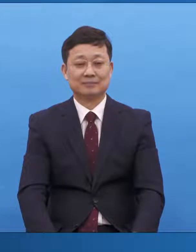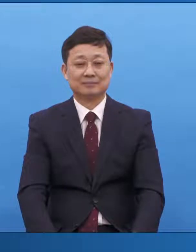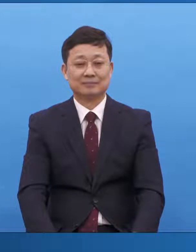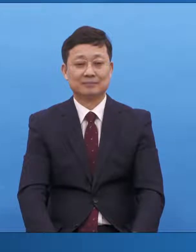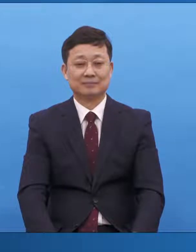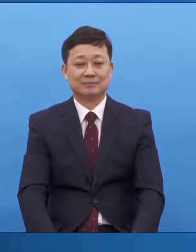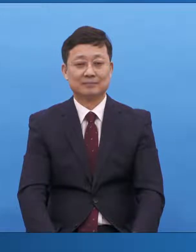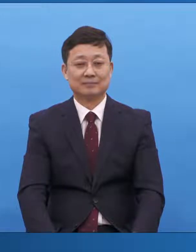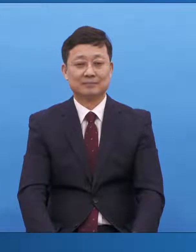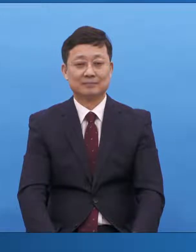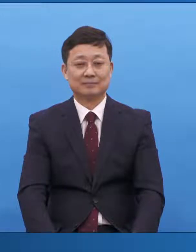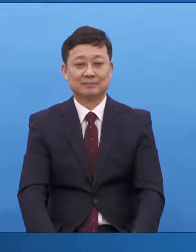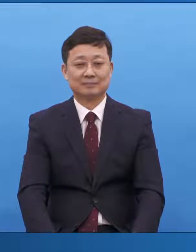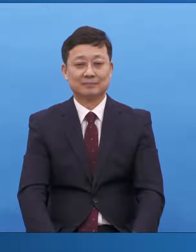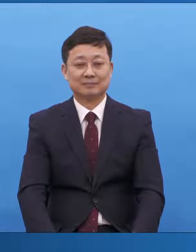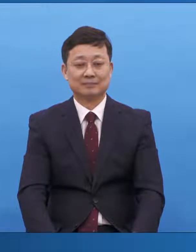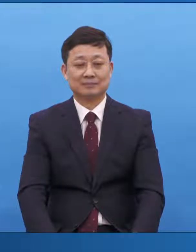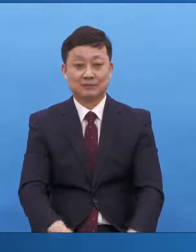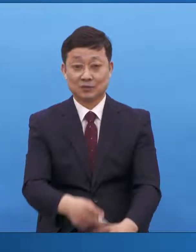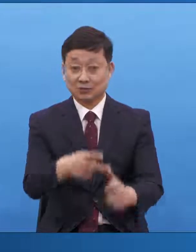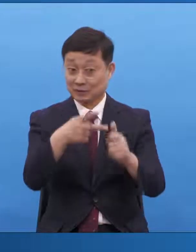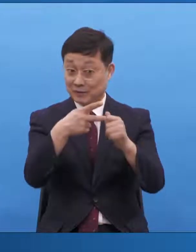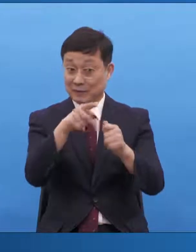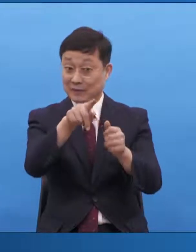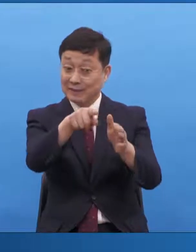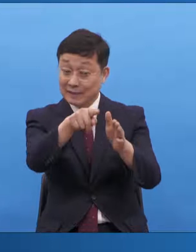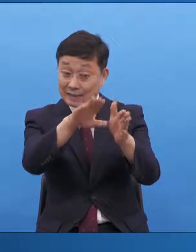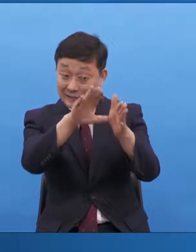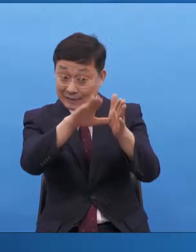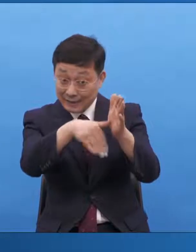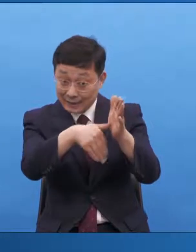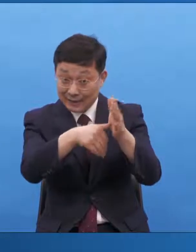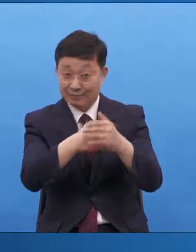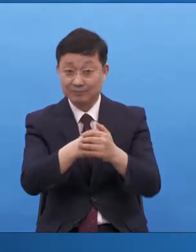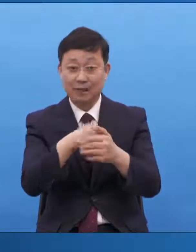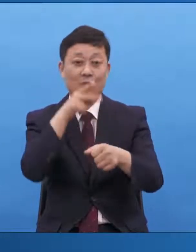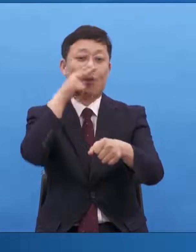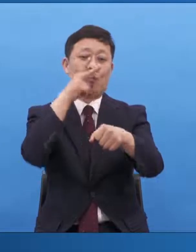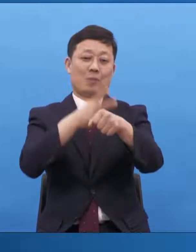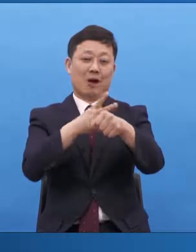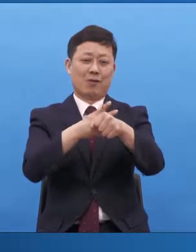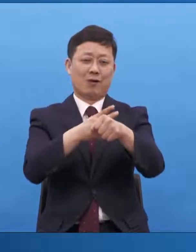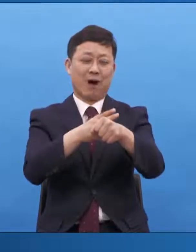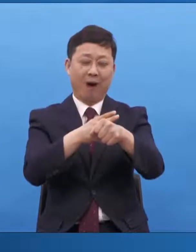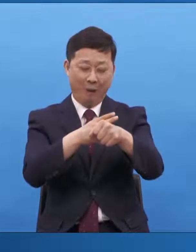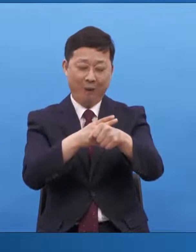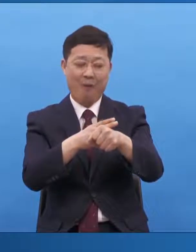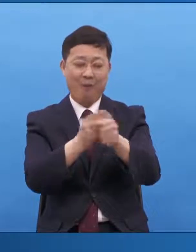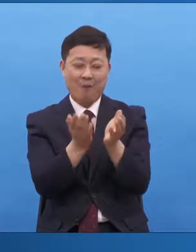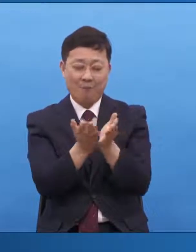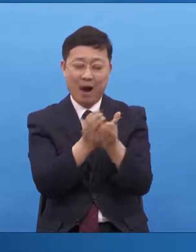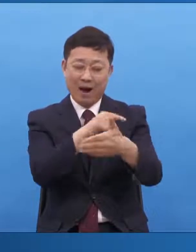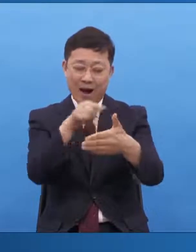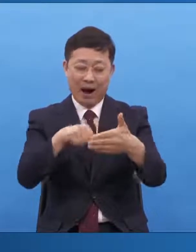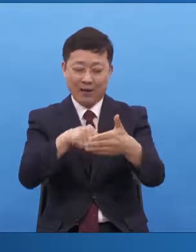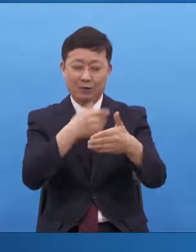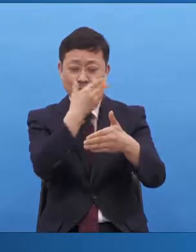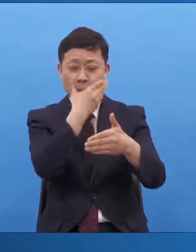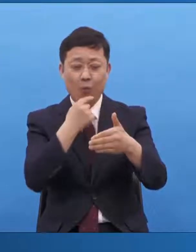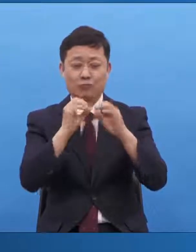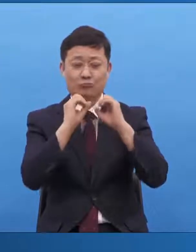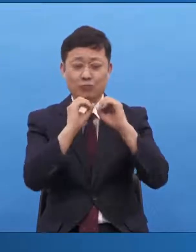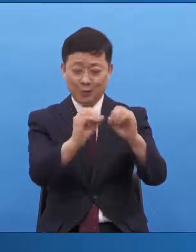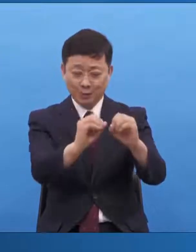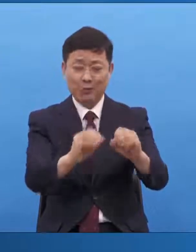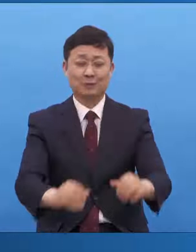이때 바울의 놀라운 전도가 나옵니다. At this time, we see Paul's amazing evangelism. 이게 바울이 한 말입니다. And